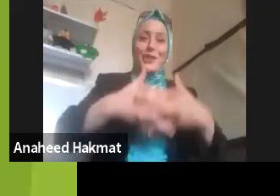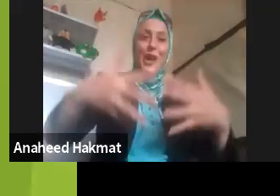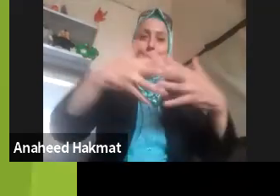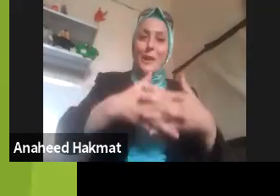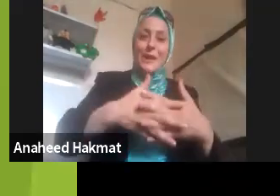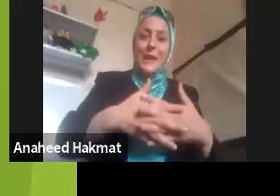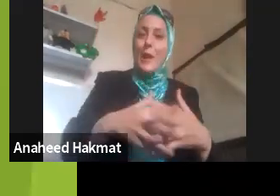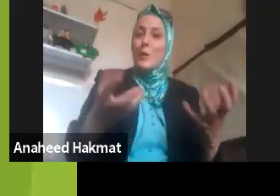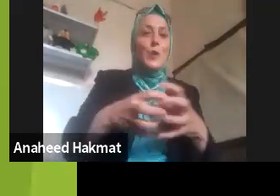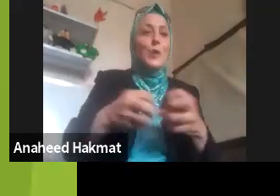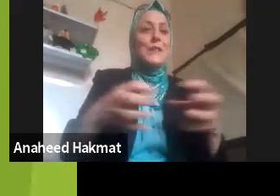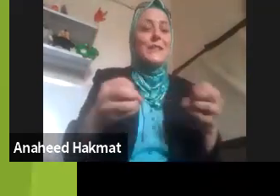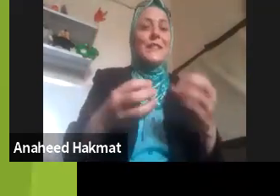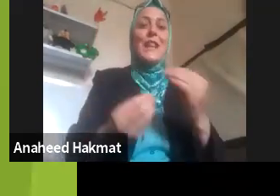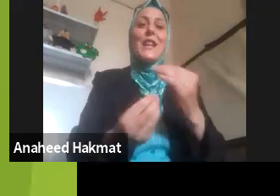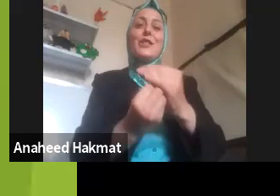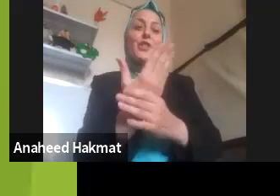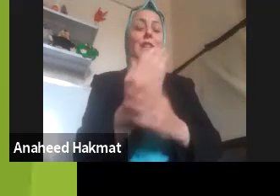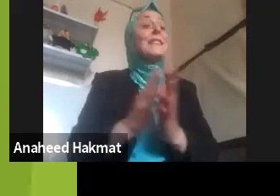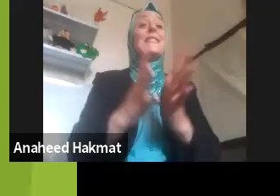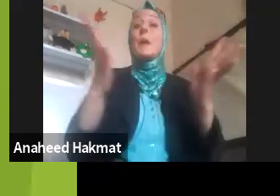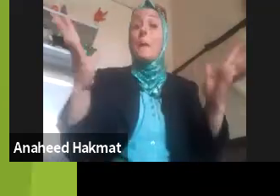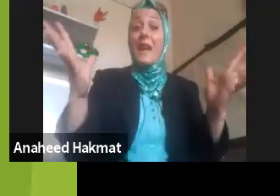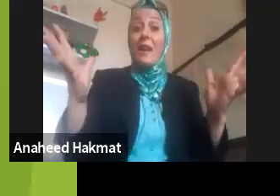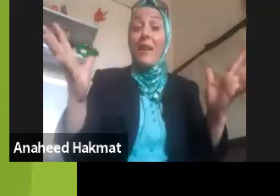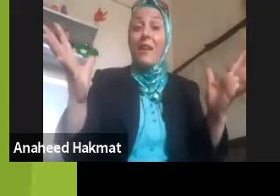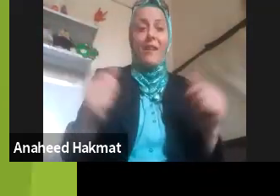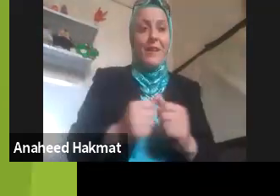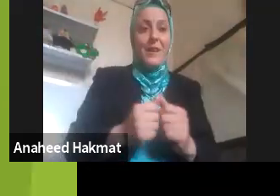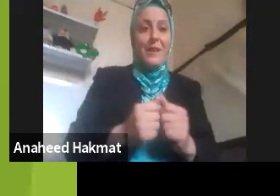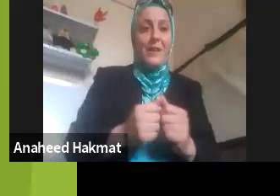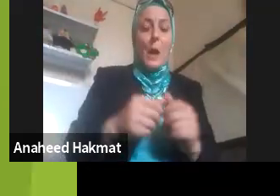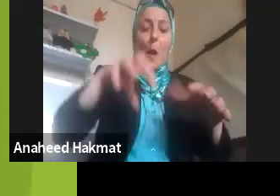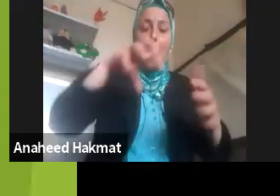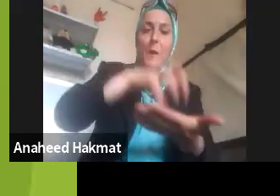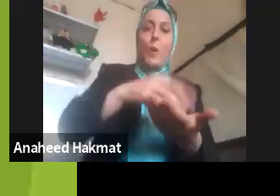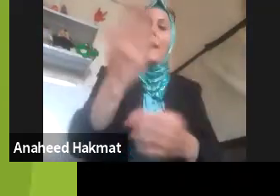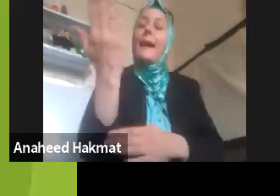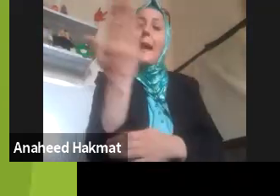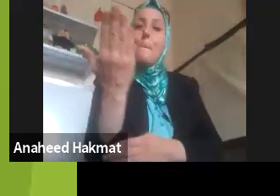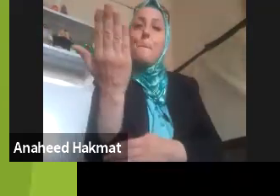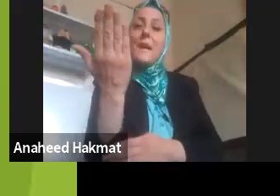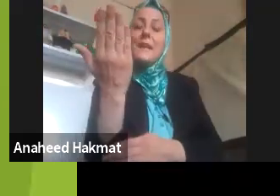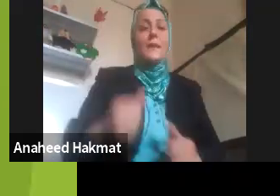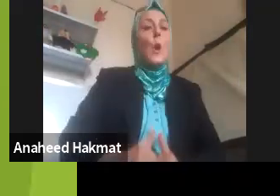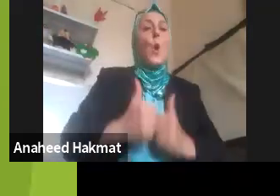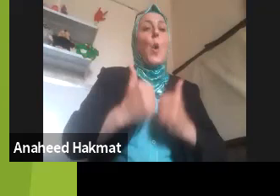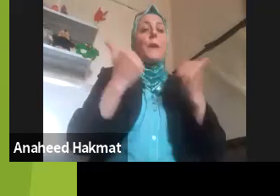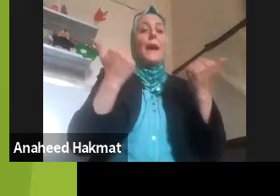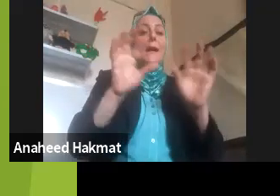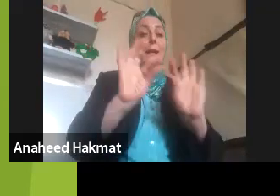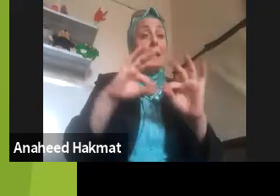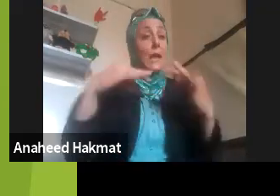تعني تجديداً كبيراً في موقع المدرسة وفي حياة المجتمع